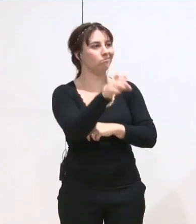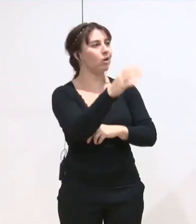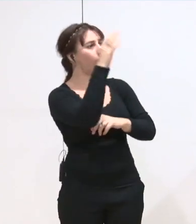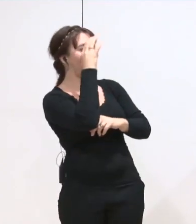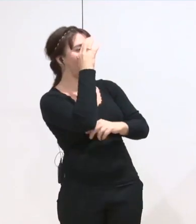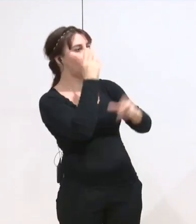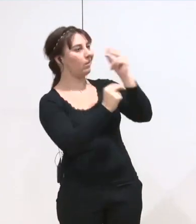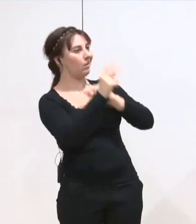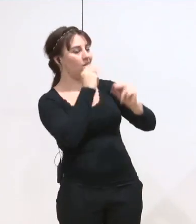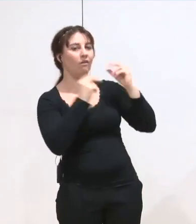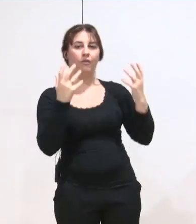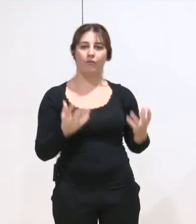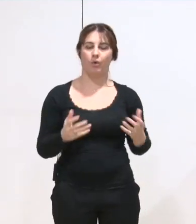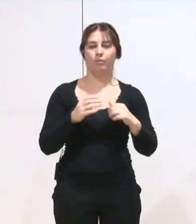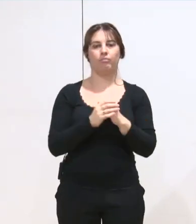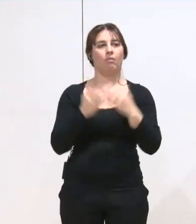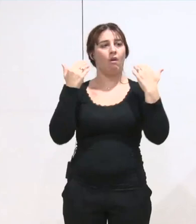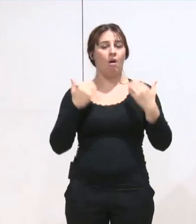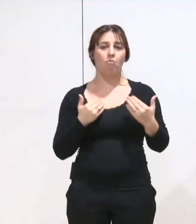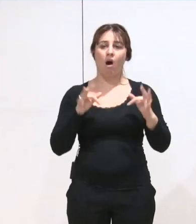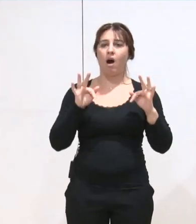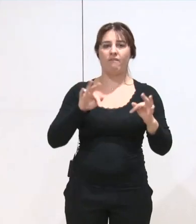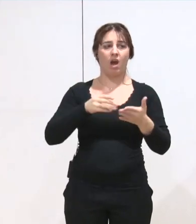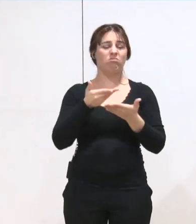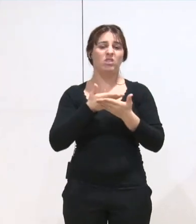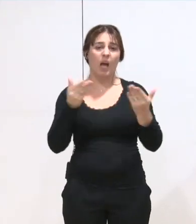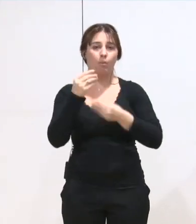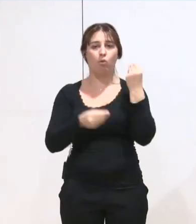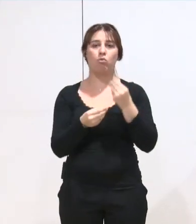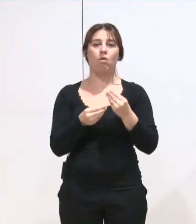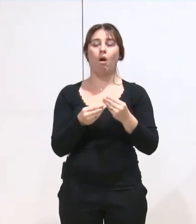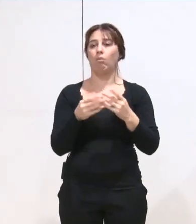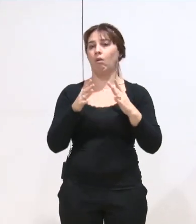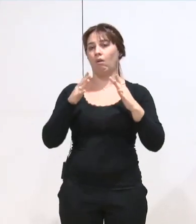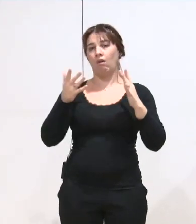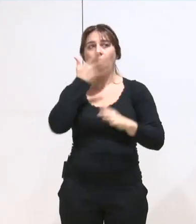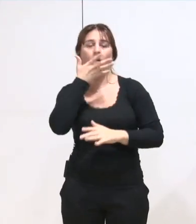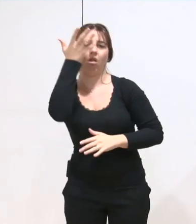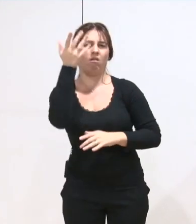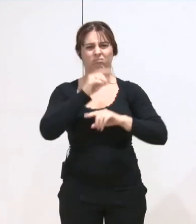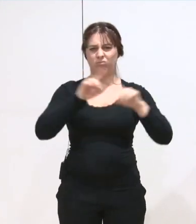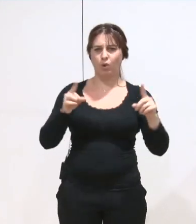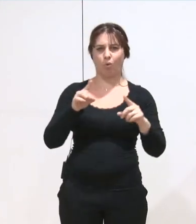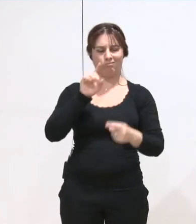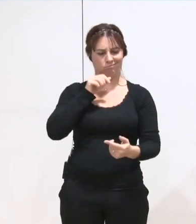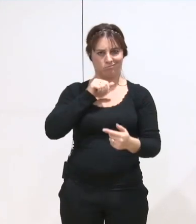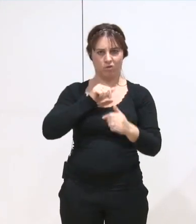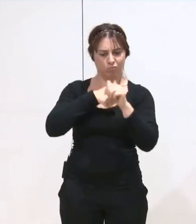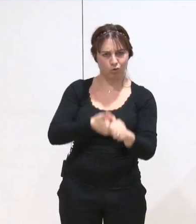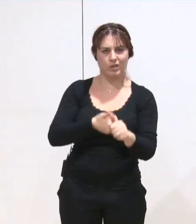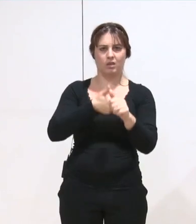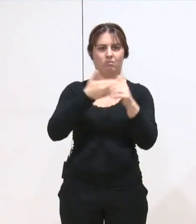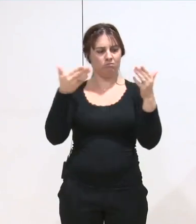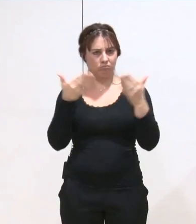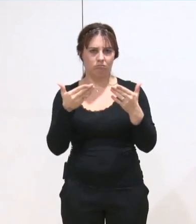N'ayant recours de mon côté à aucun simplisme ni coup de menton, mais à des faits étayés, à des affirmations et à des chiffres vérifiables, à des